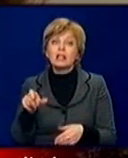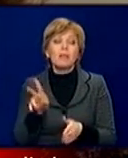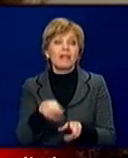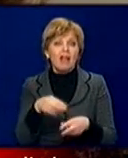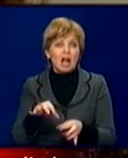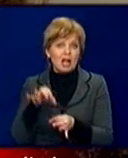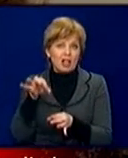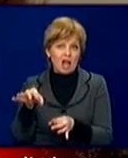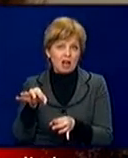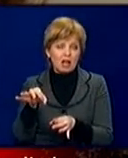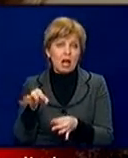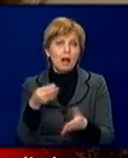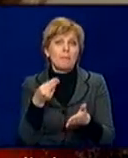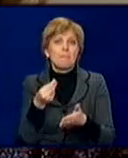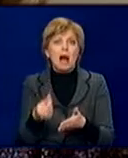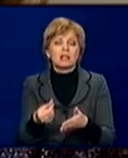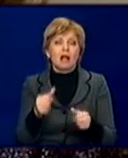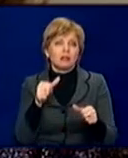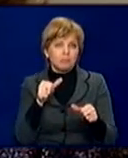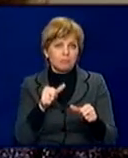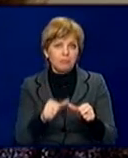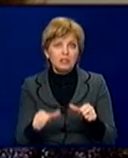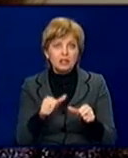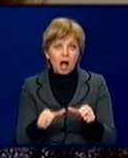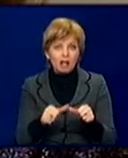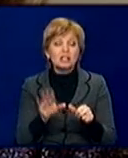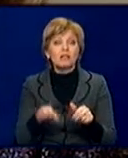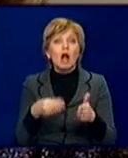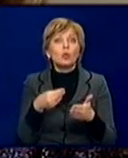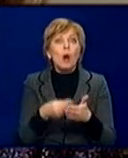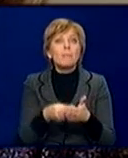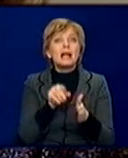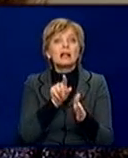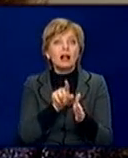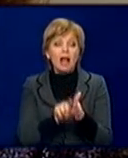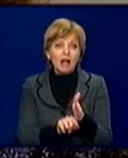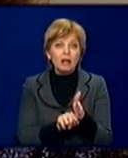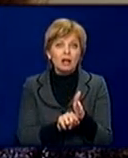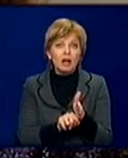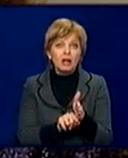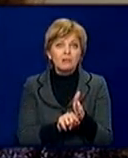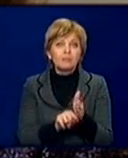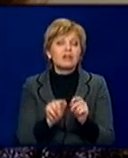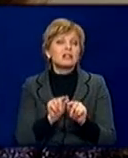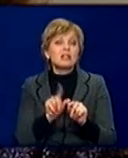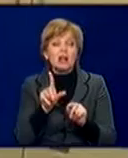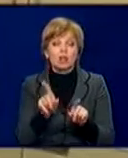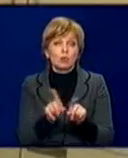jāmaksā par zālēm, par kuras var nopirkt lētāk un respektīvi sasniedzot to pašu